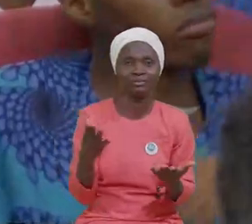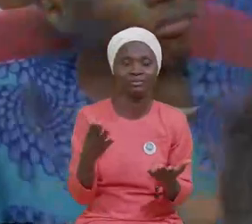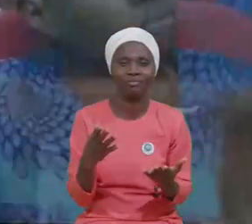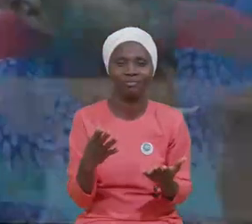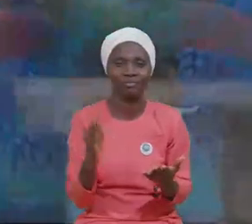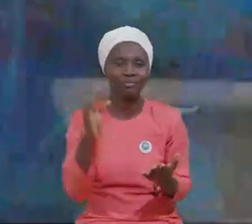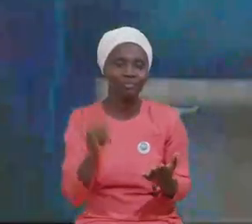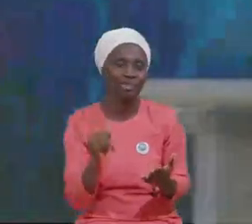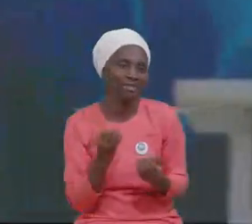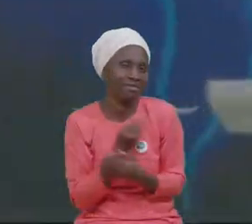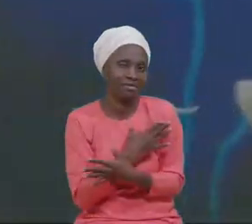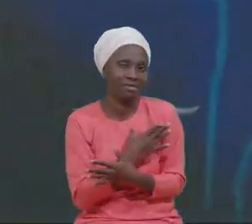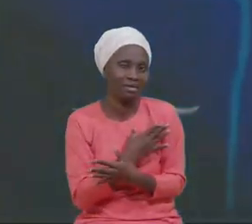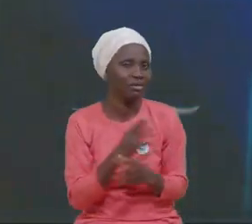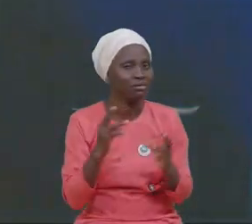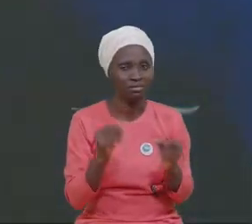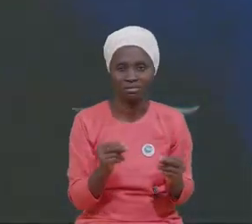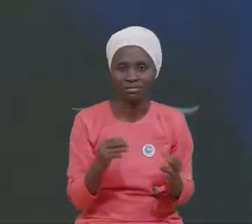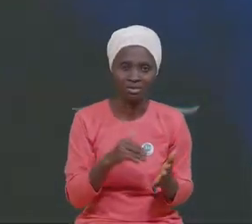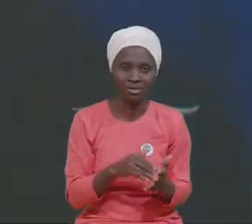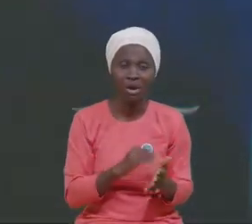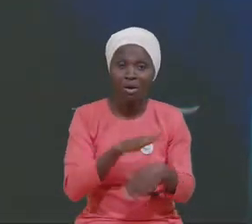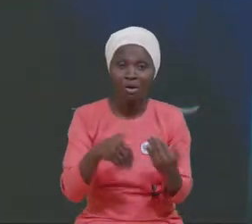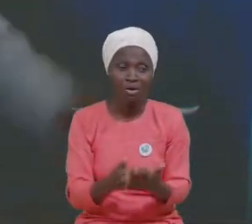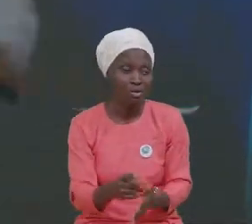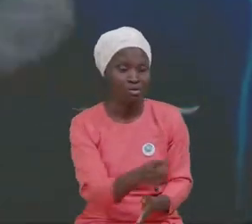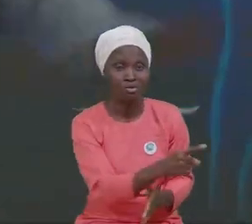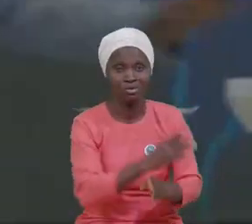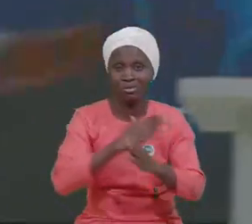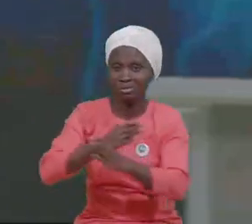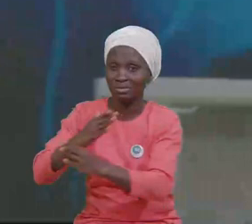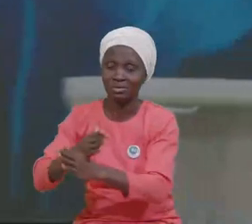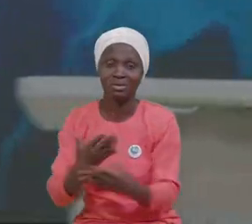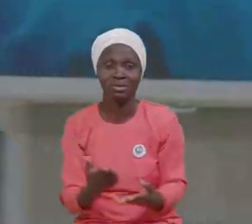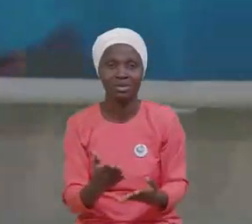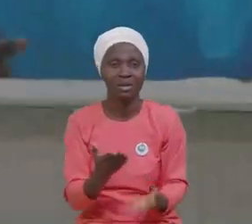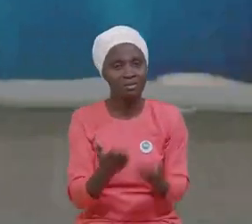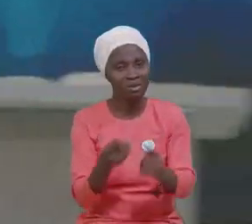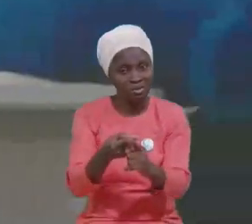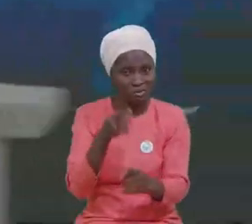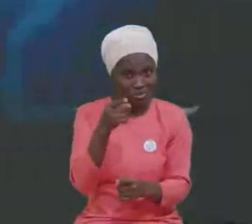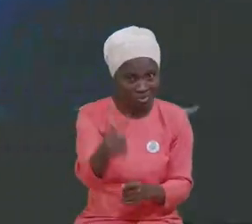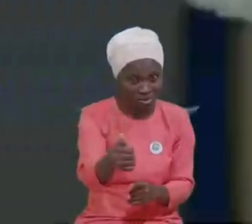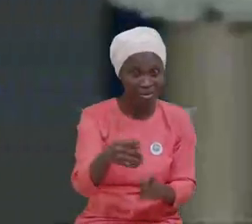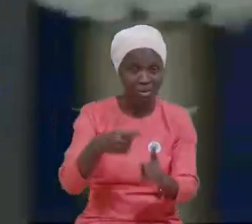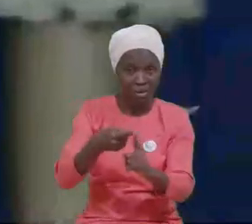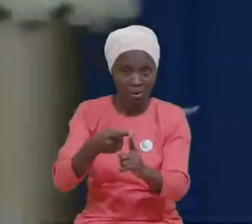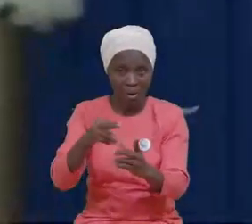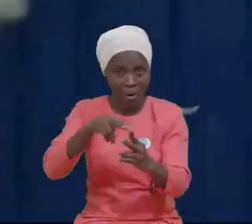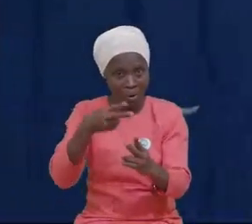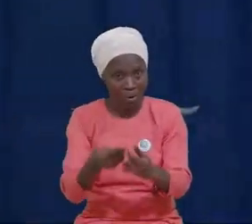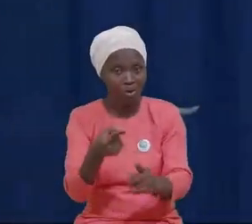pouvez l'empêcher. Il dit non, mais tous ces obstacles-là qui viennent de vous ou venant des gens, ôtez